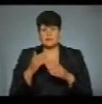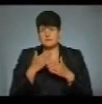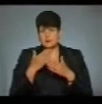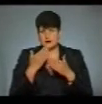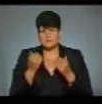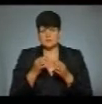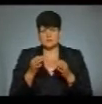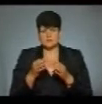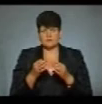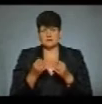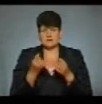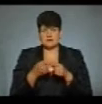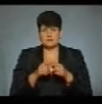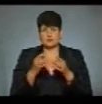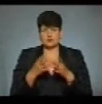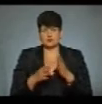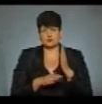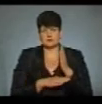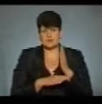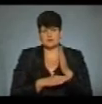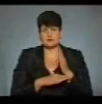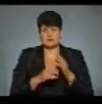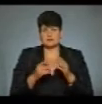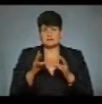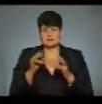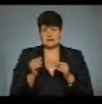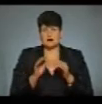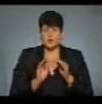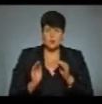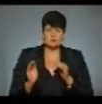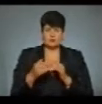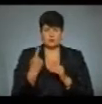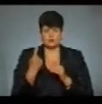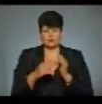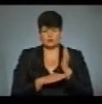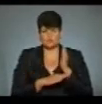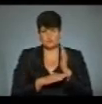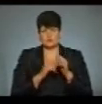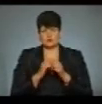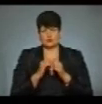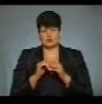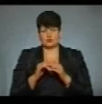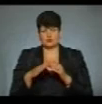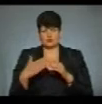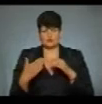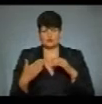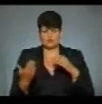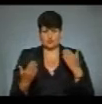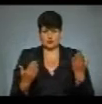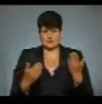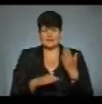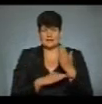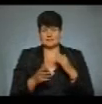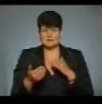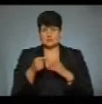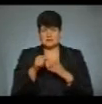підпірної характеру, він звичайні дерева. І безпосередньо на розворотах по одному дереву з кожної сторони. Дерева будуть зрізатися тільки ті,